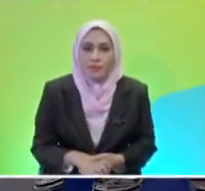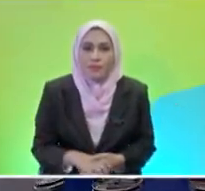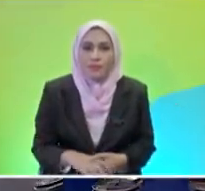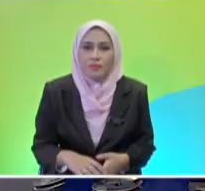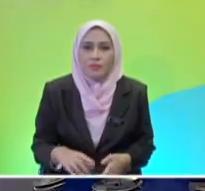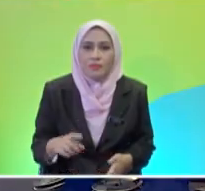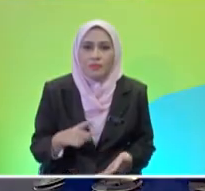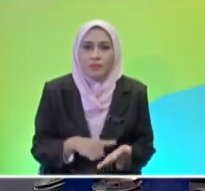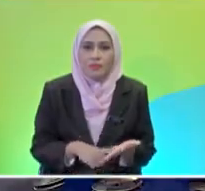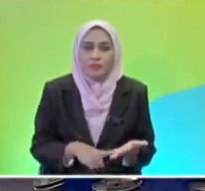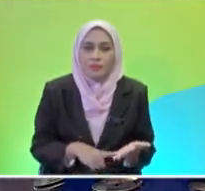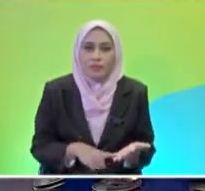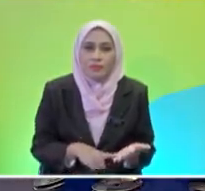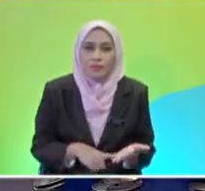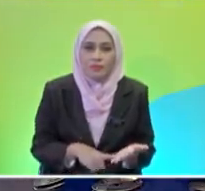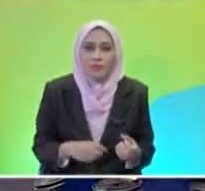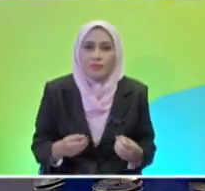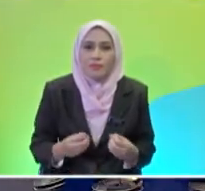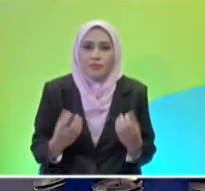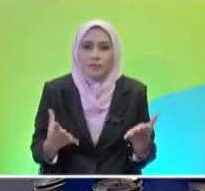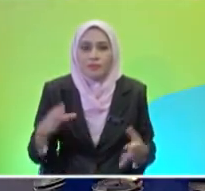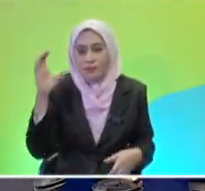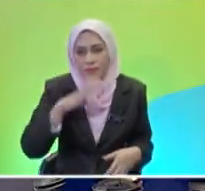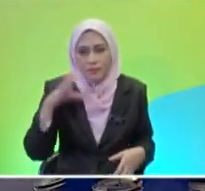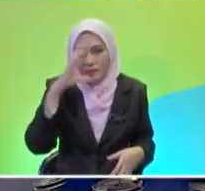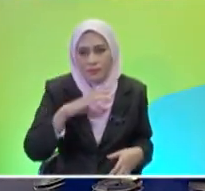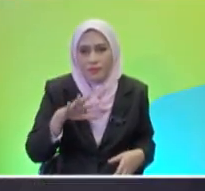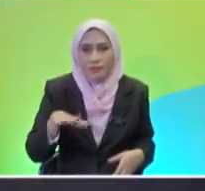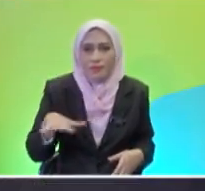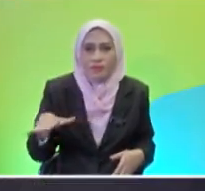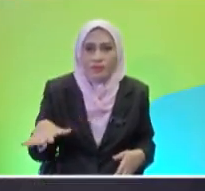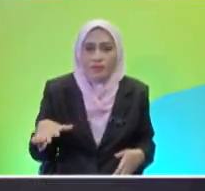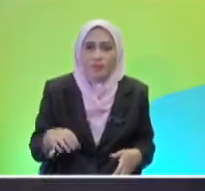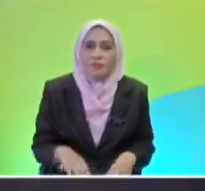cikgu. Pecah. Cari mana perkataan pecah. Okey, mana